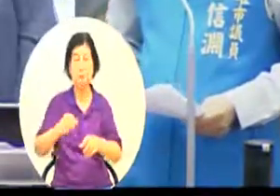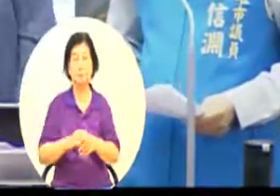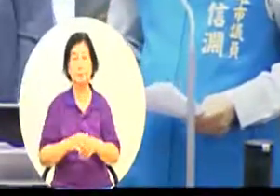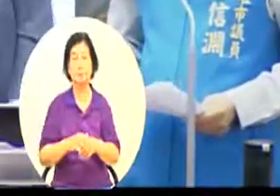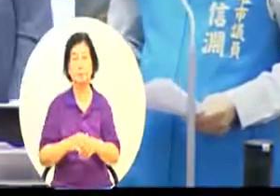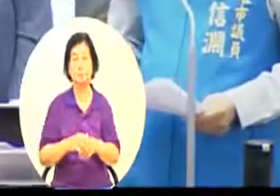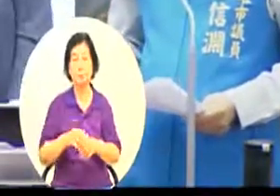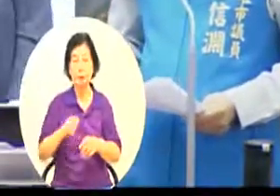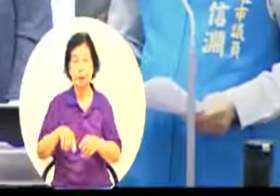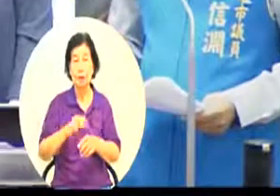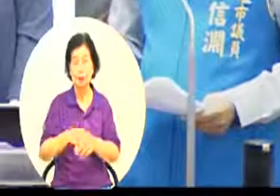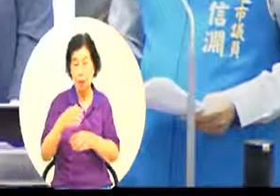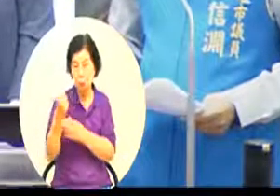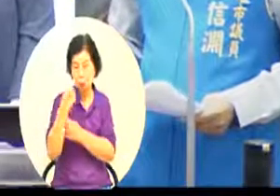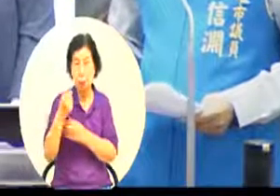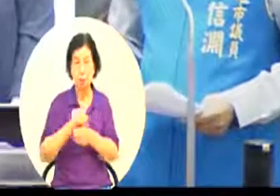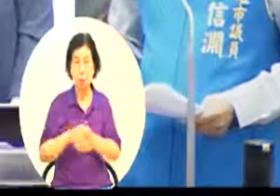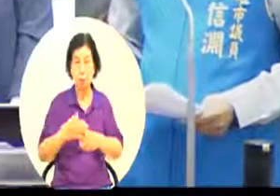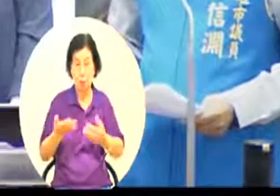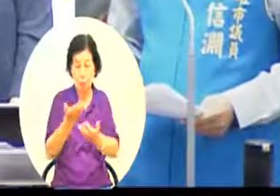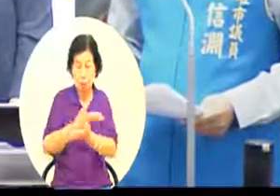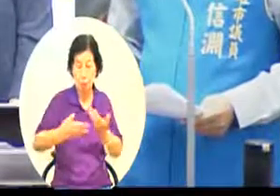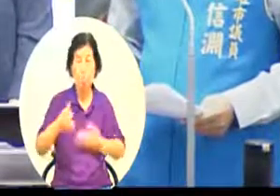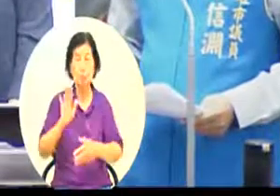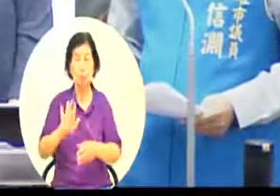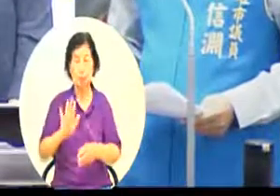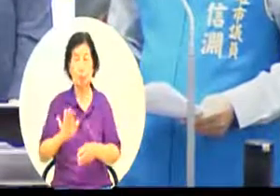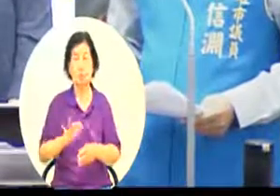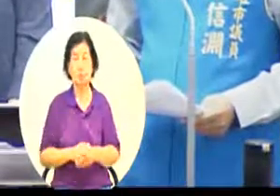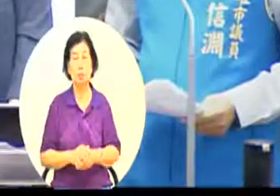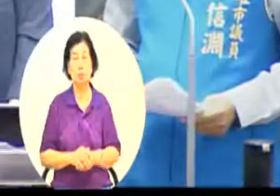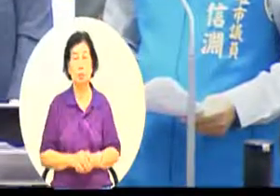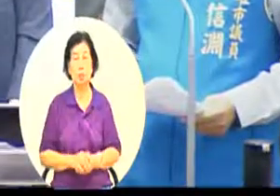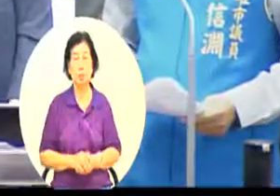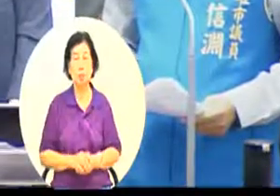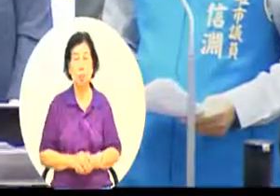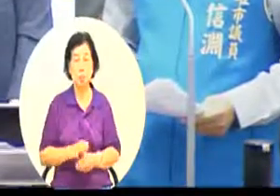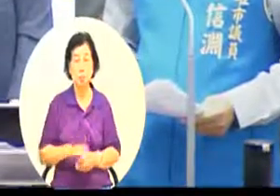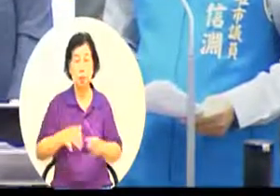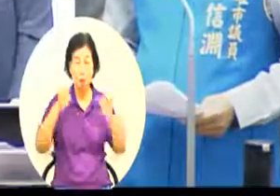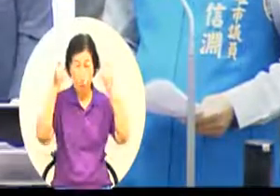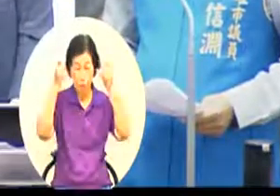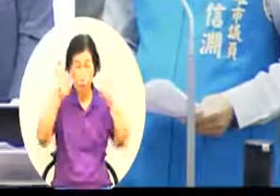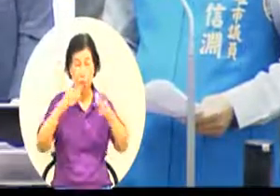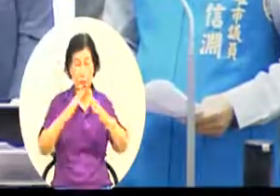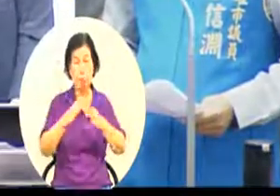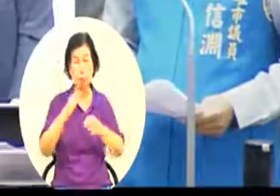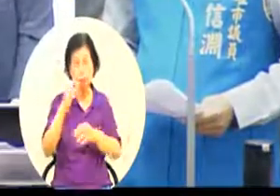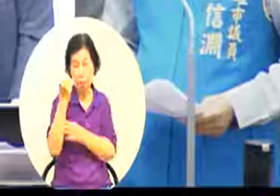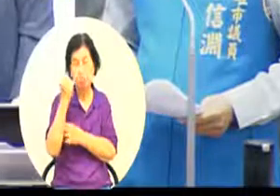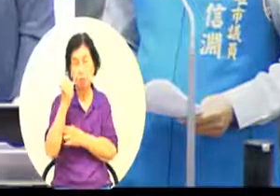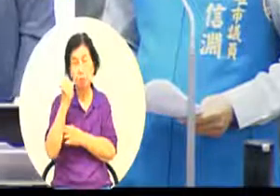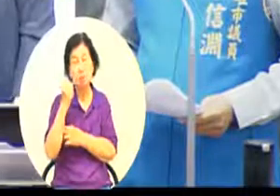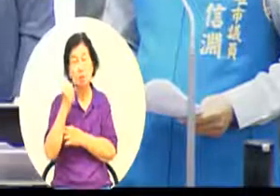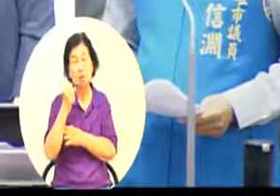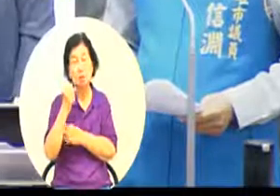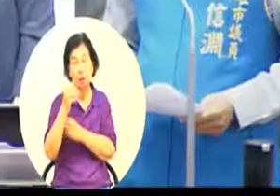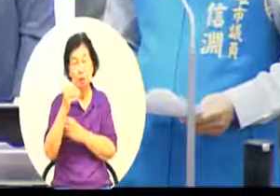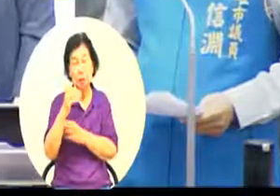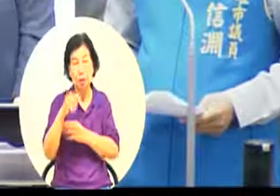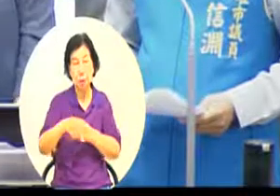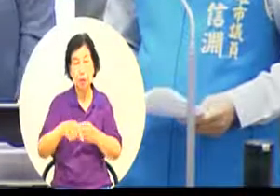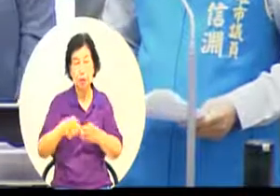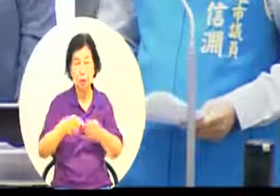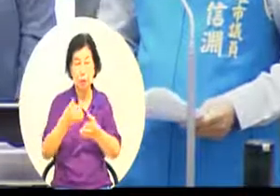力在沟通中。我要跟方议员说，高雄市政府很努力，我现在的前瞻计划